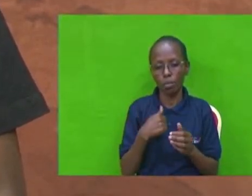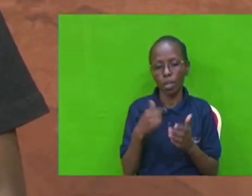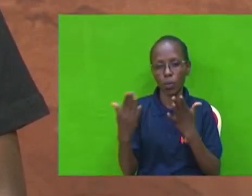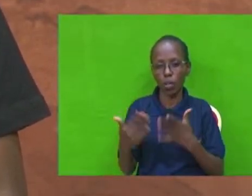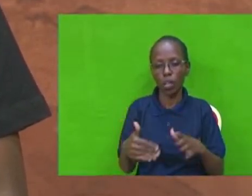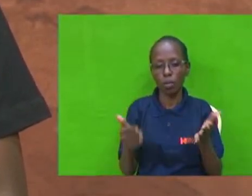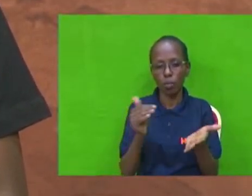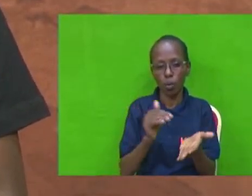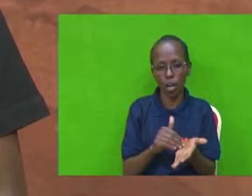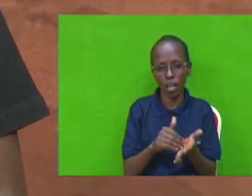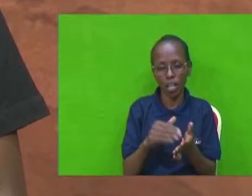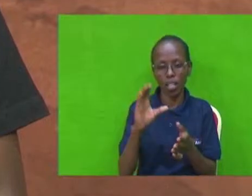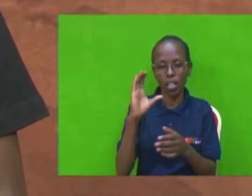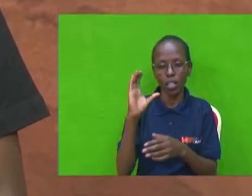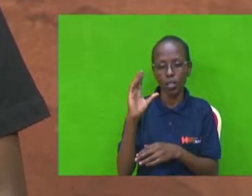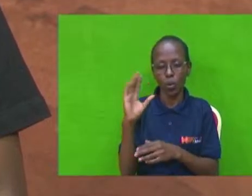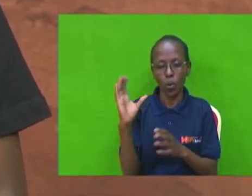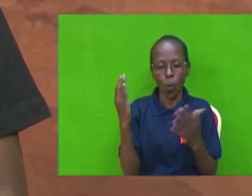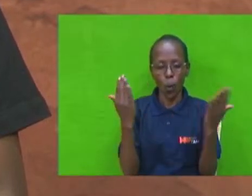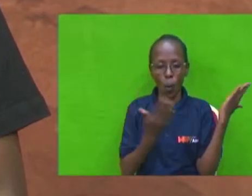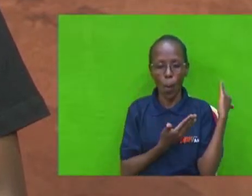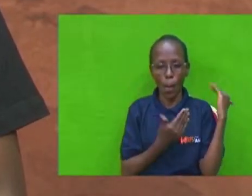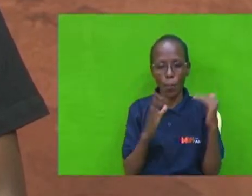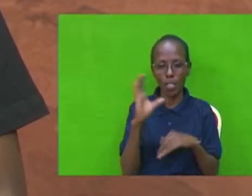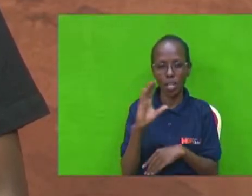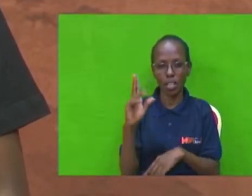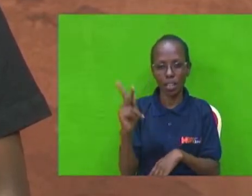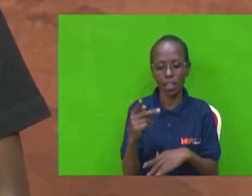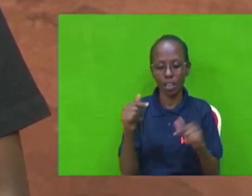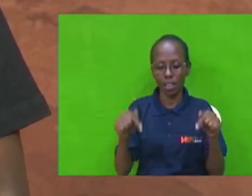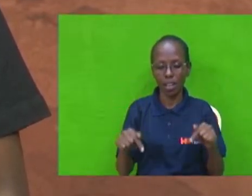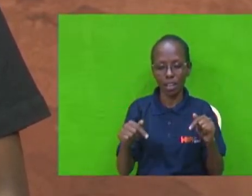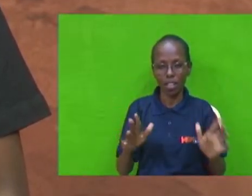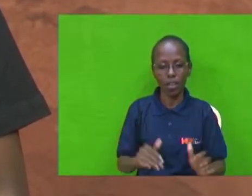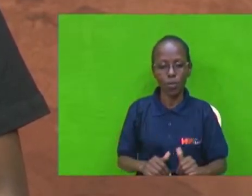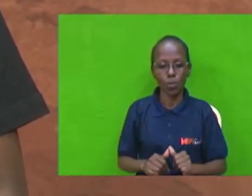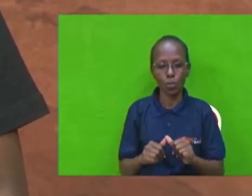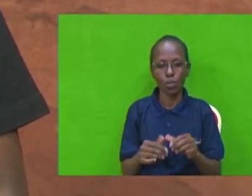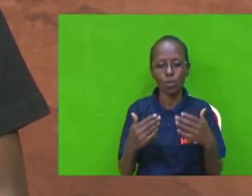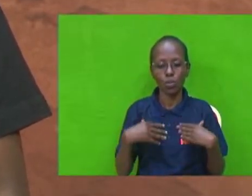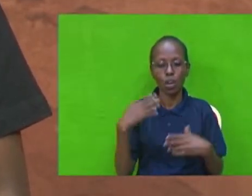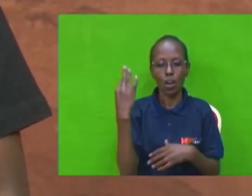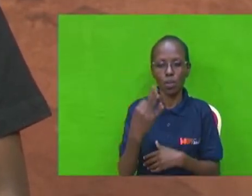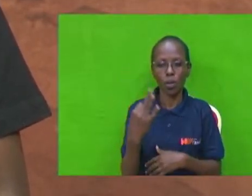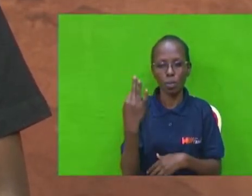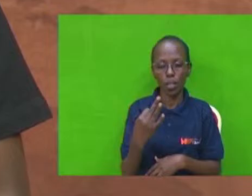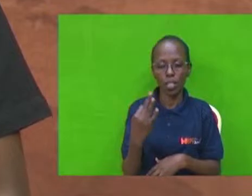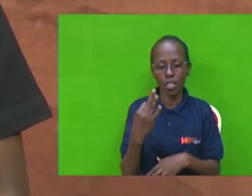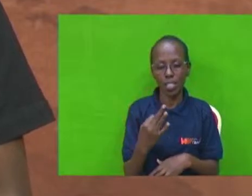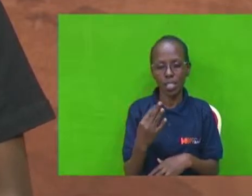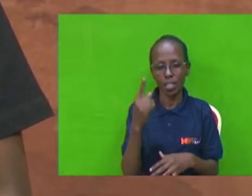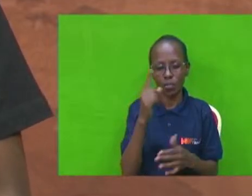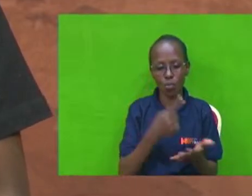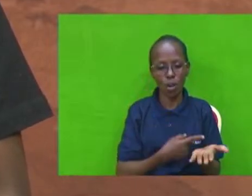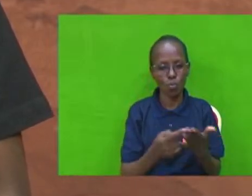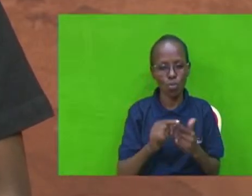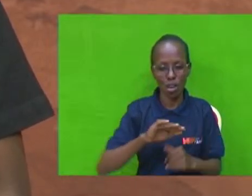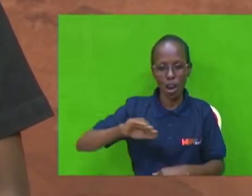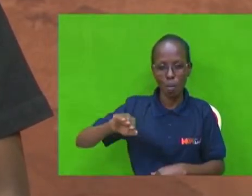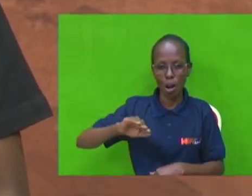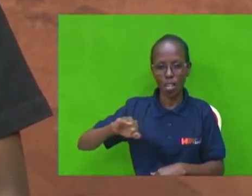bado katika Hope Channel Kenya. Hapa tunazidi kuwa na mahubiri muda wa juma moja